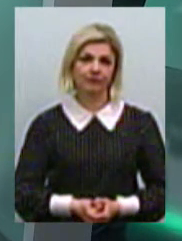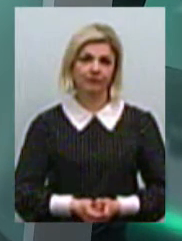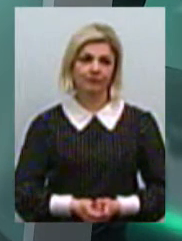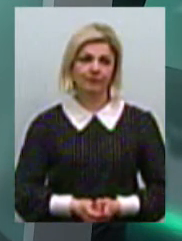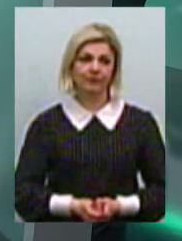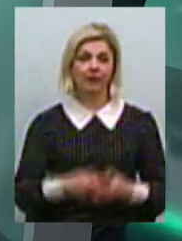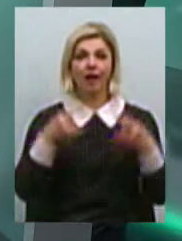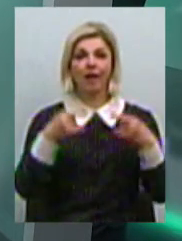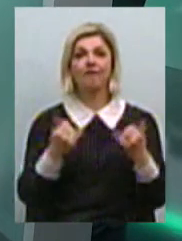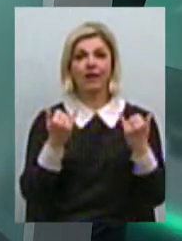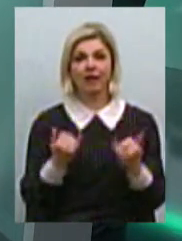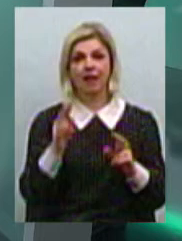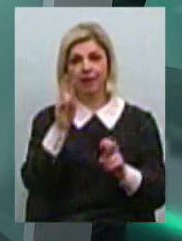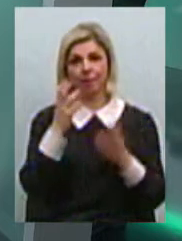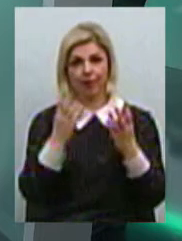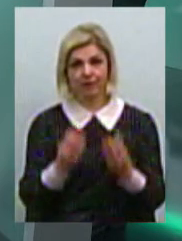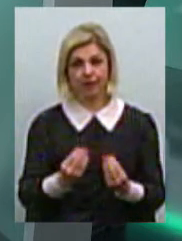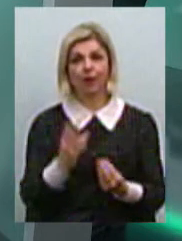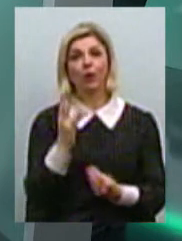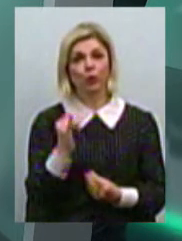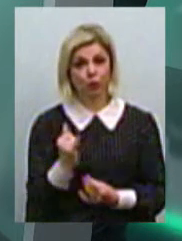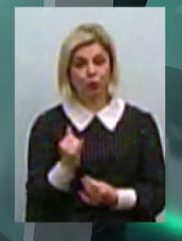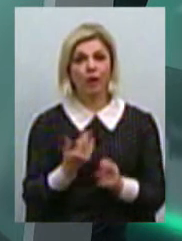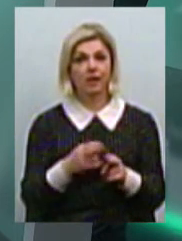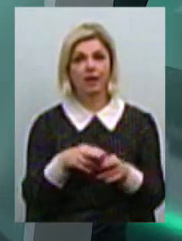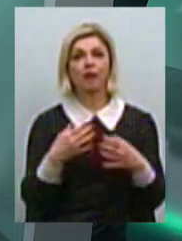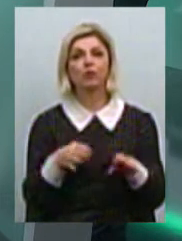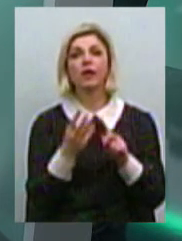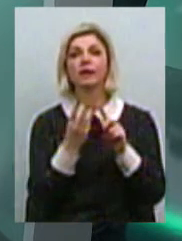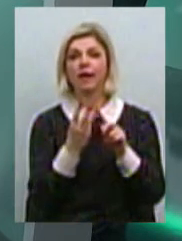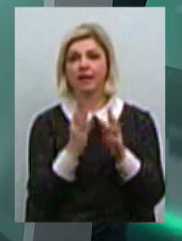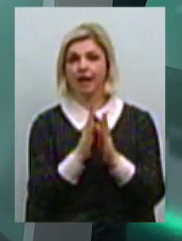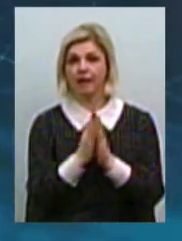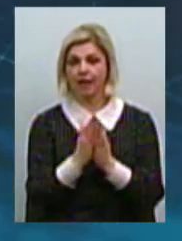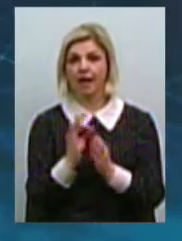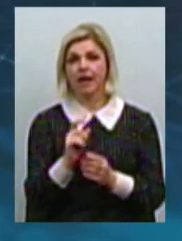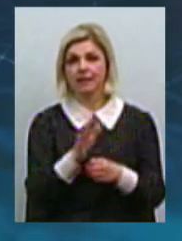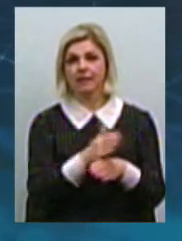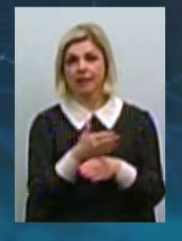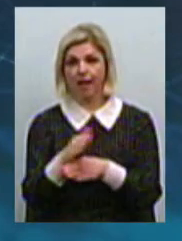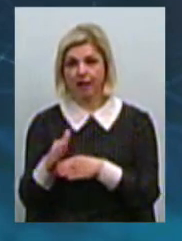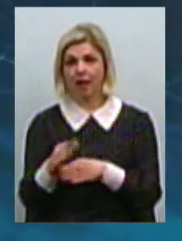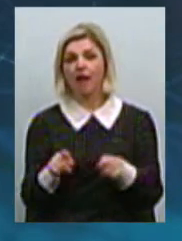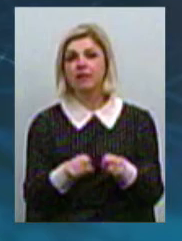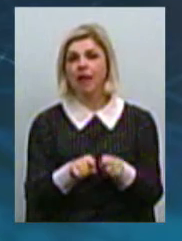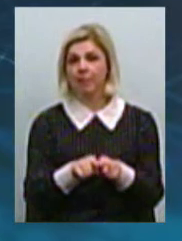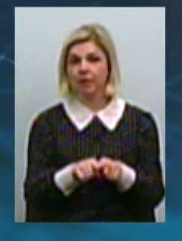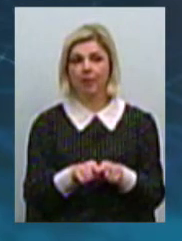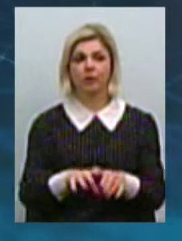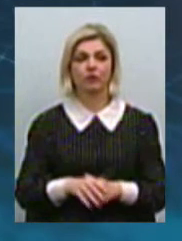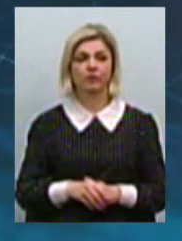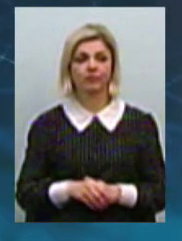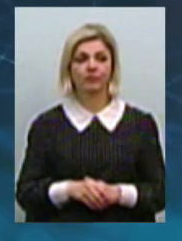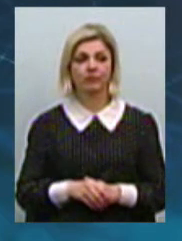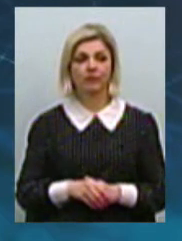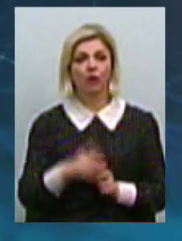В прямому ефірі «Тема дня». Ну, це вже третя книга із серії, я так розумію. І тим не менш,